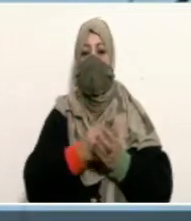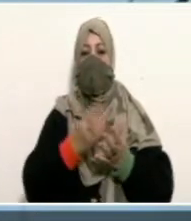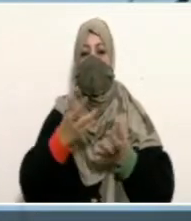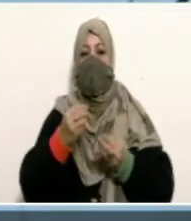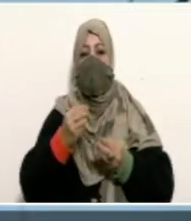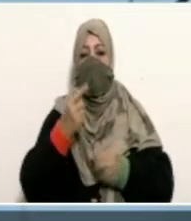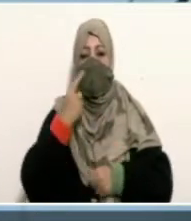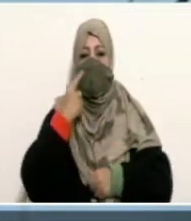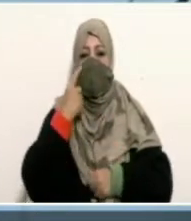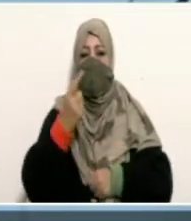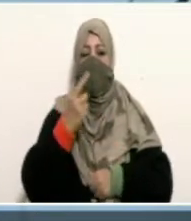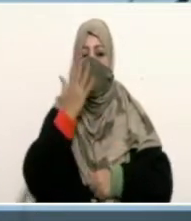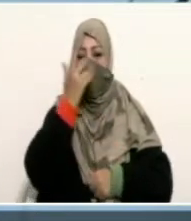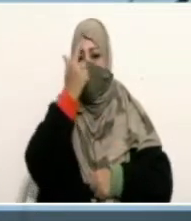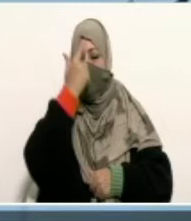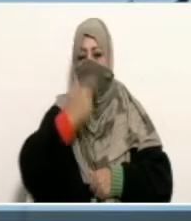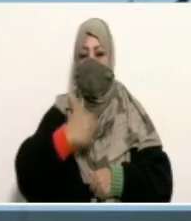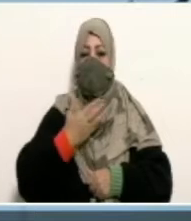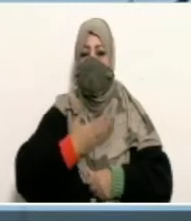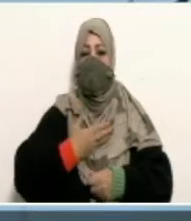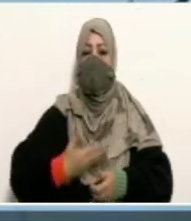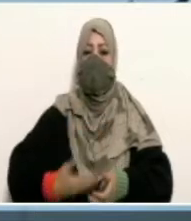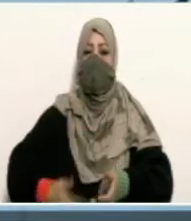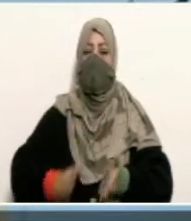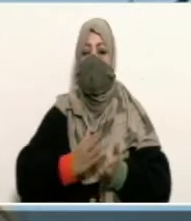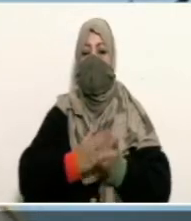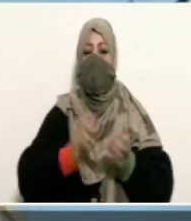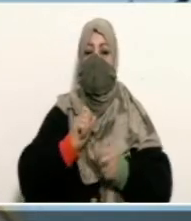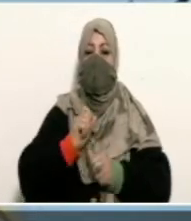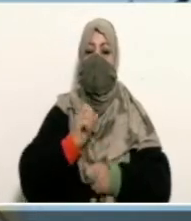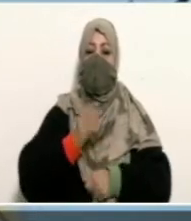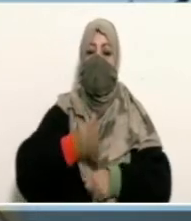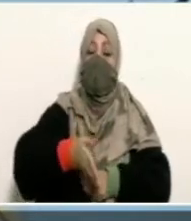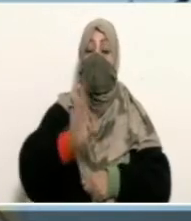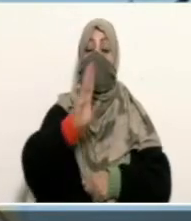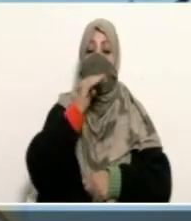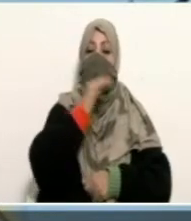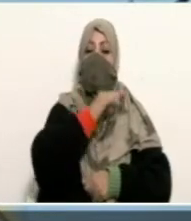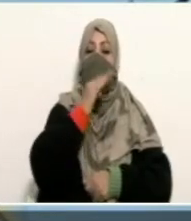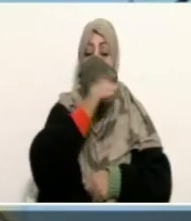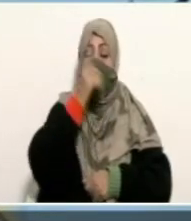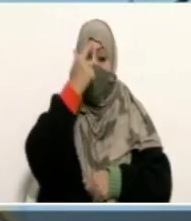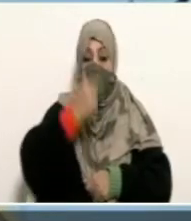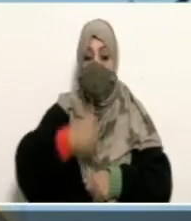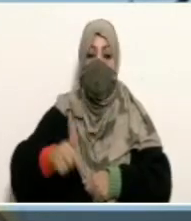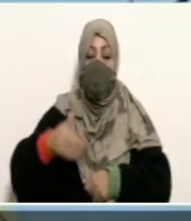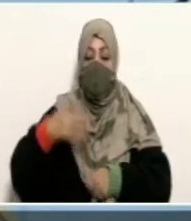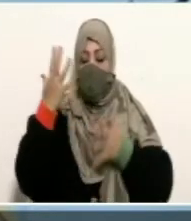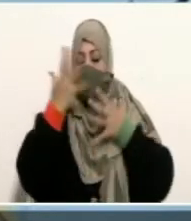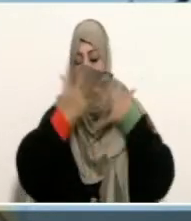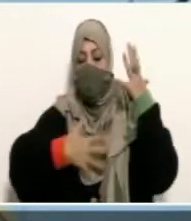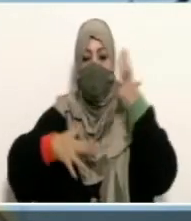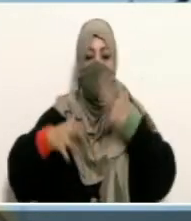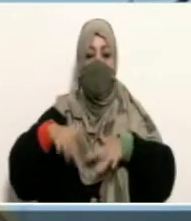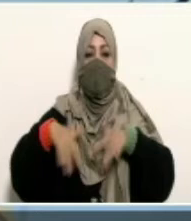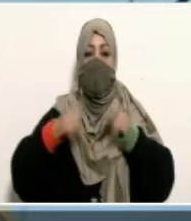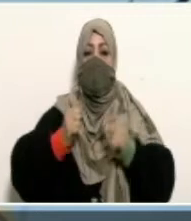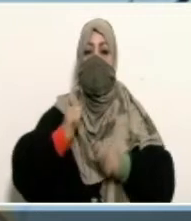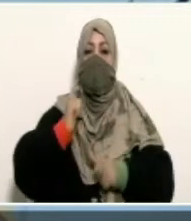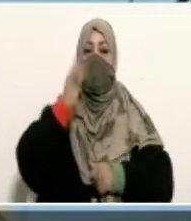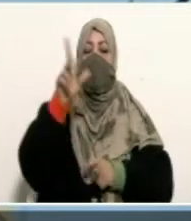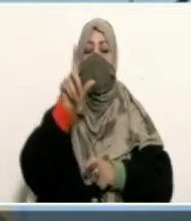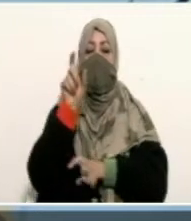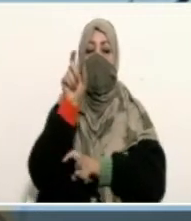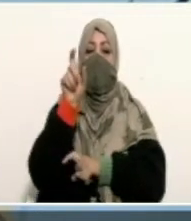مباشرة، هذا وهذا شرط عندنا عند الإمام مالك، أن يكون الغسل متصل بالرواح لا يصل إلا